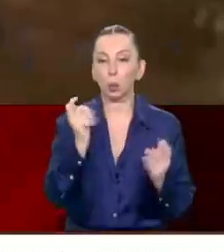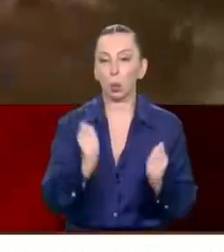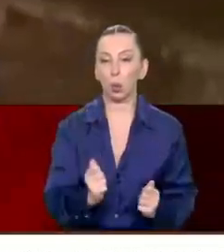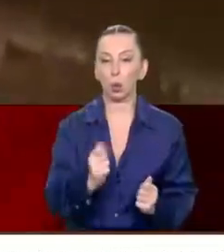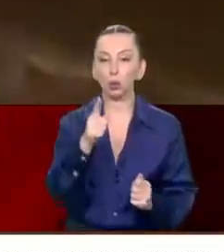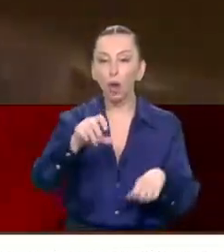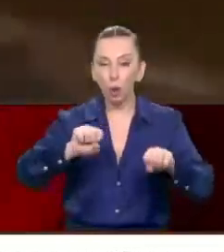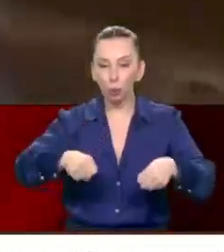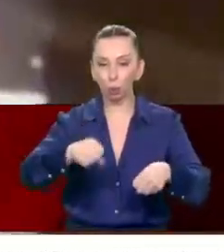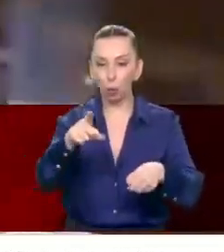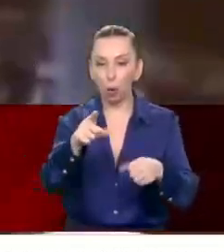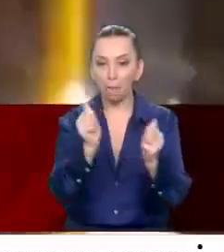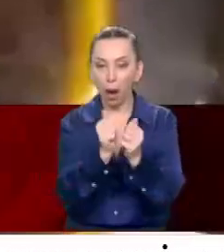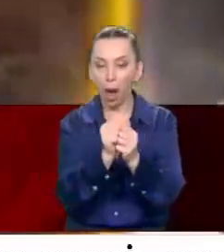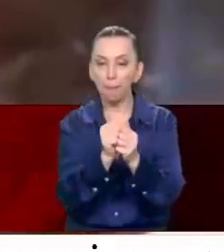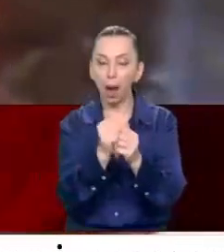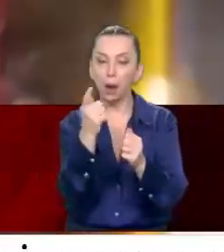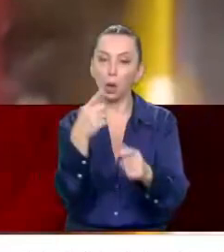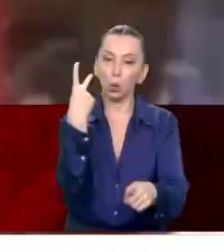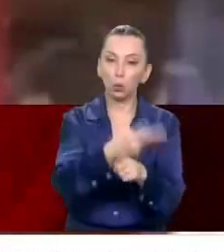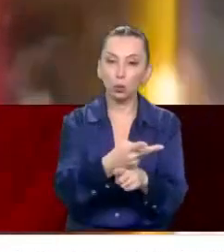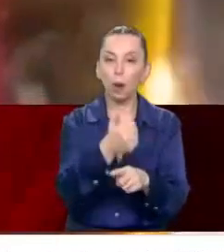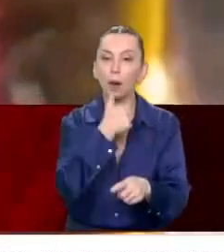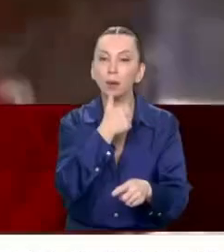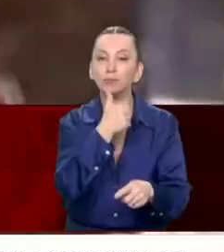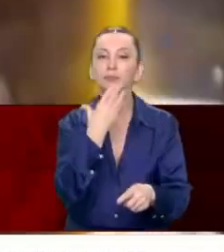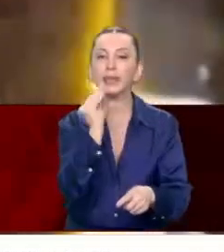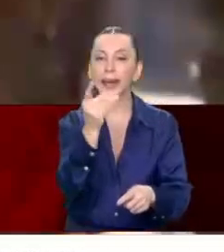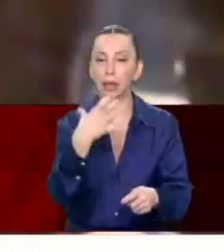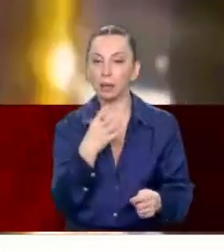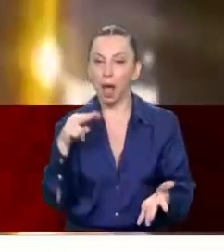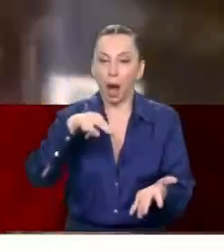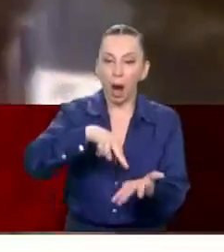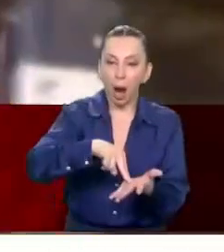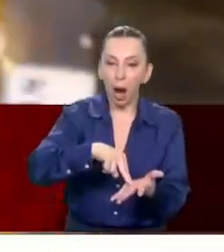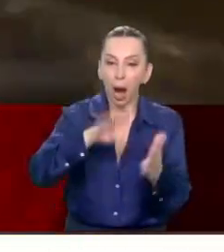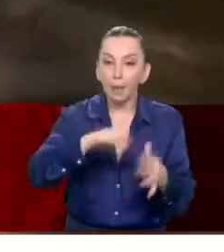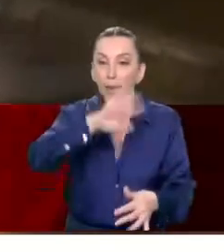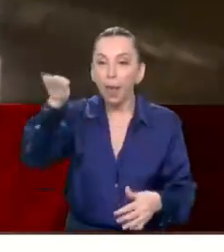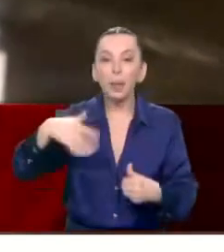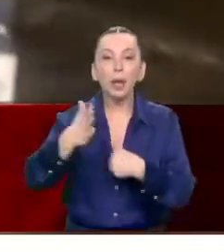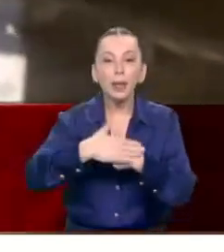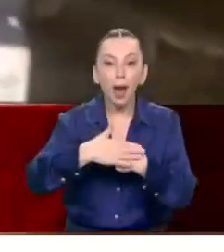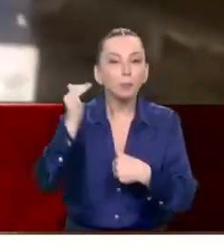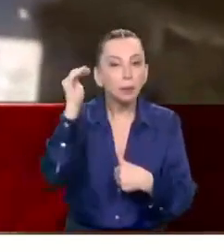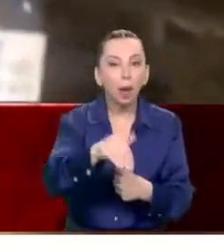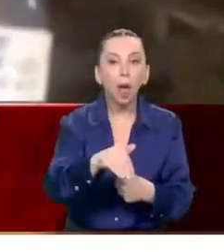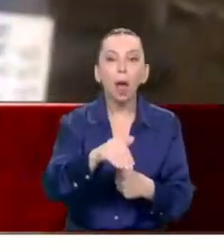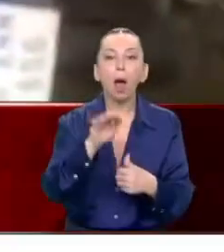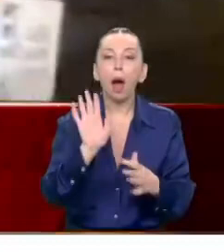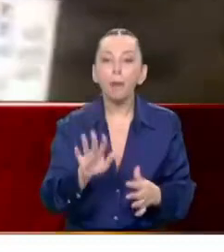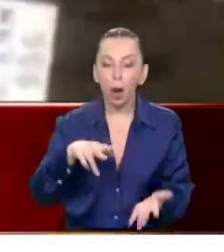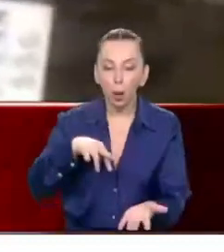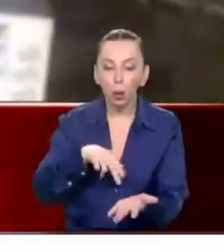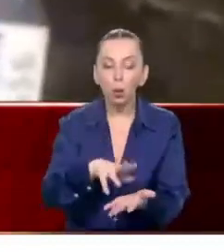yapamıyor. Motorla birlikte devrildi. Sürücü ayağa kalktı ama ne o ne de yardımına gidenler yürüyebildi. Çok ilginç. Güzel